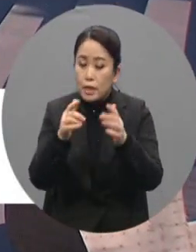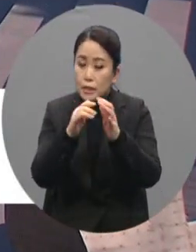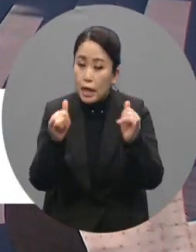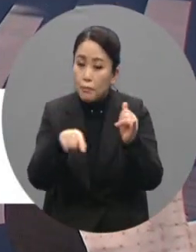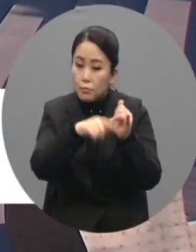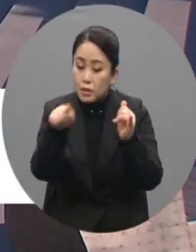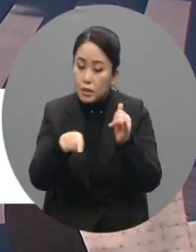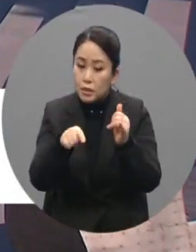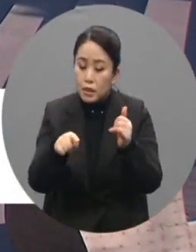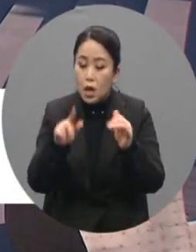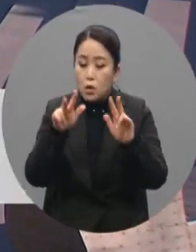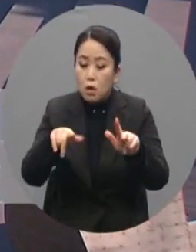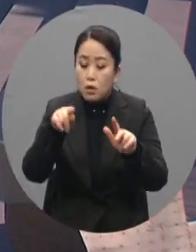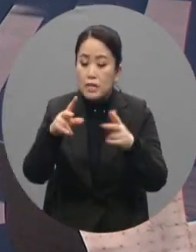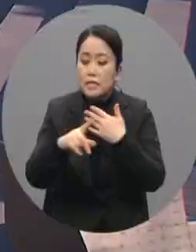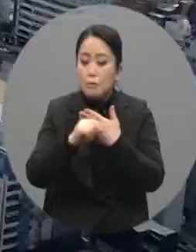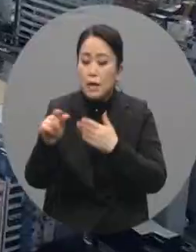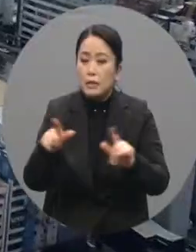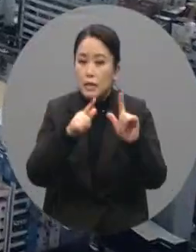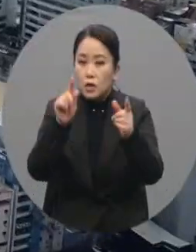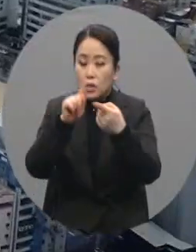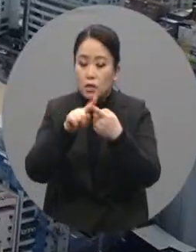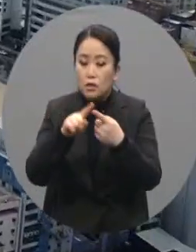생각하고 있을까요? 직접 물어봤습니다.